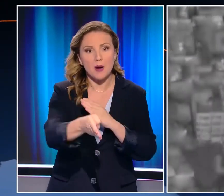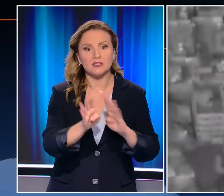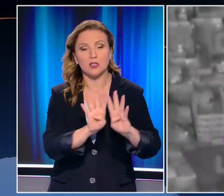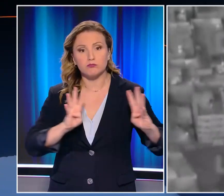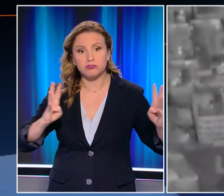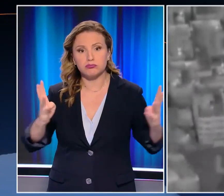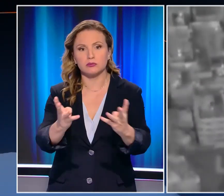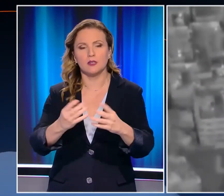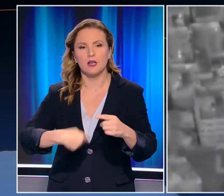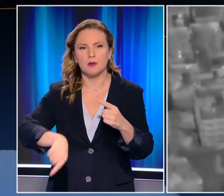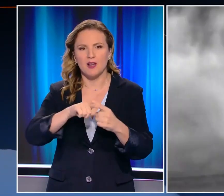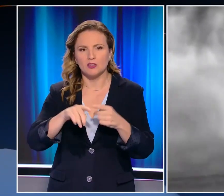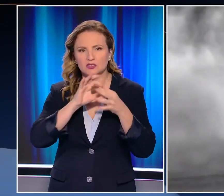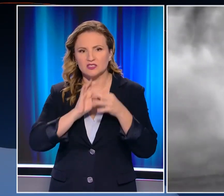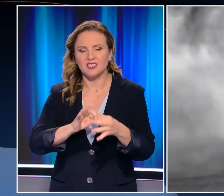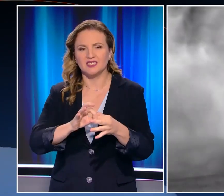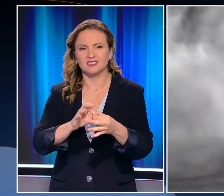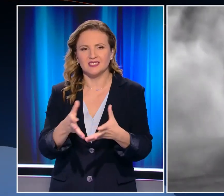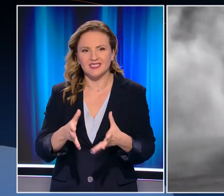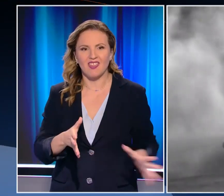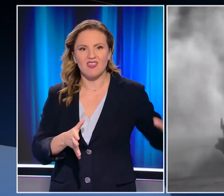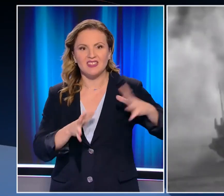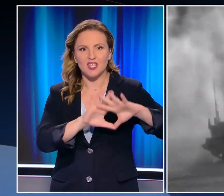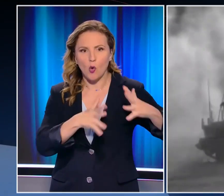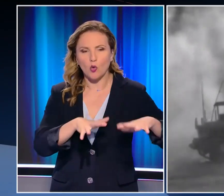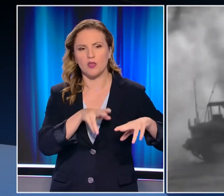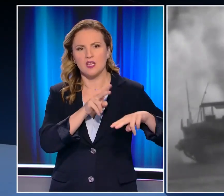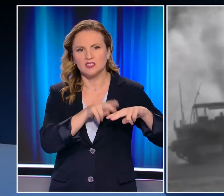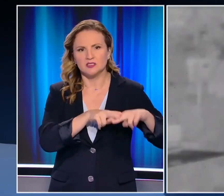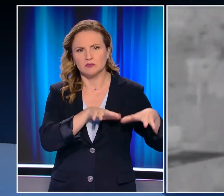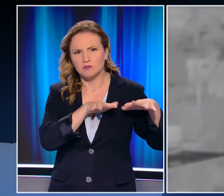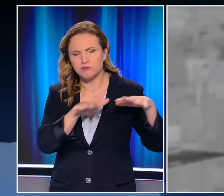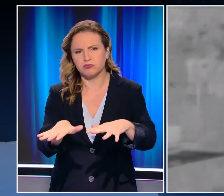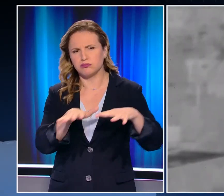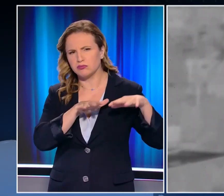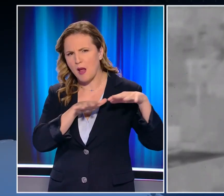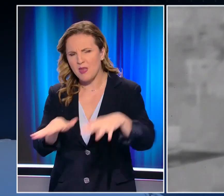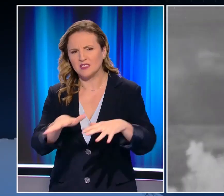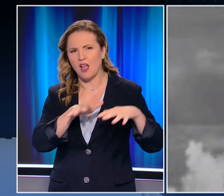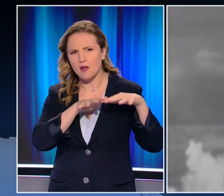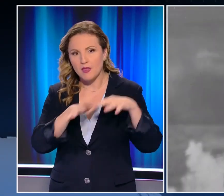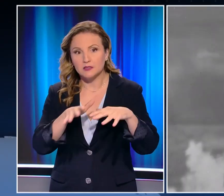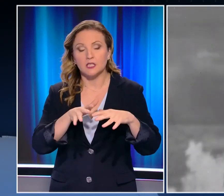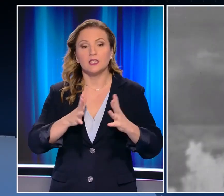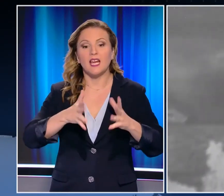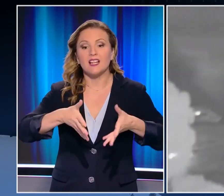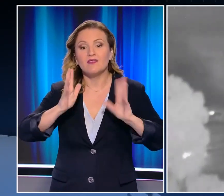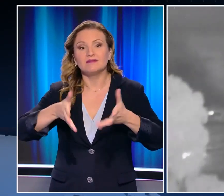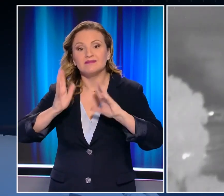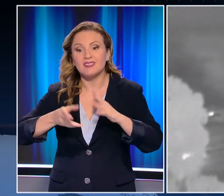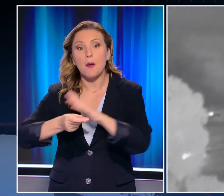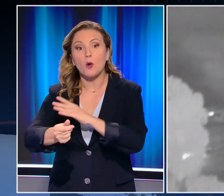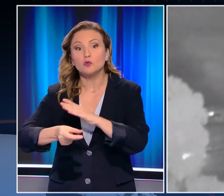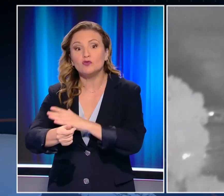Την ίδια στιγμή συνεχίζεται η ένταση και στη Δυτική Όχθη με επιδρομές των Ισραηλινών δυνάμεων και κατεδαφίσεις